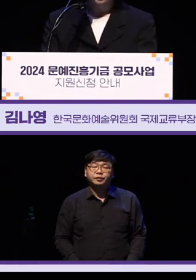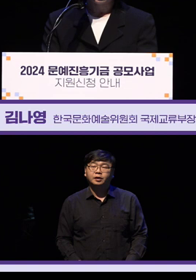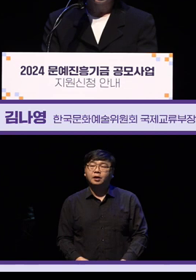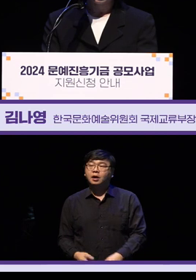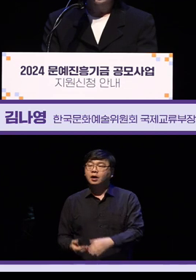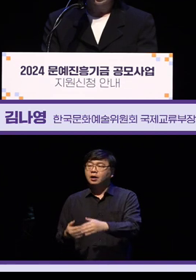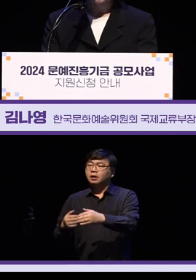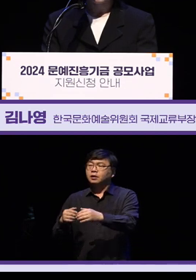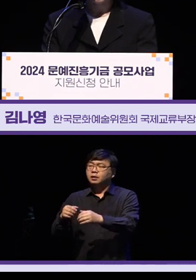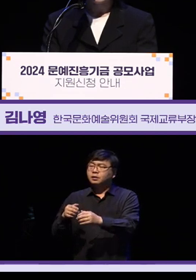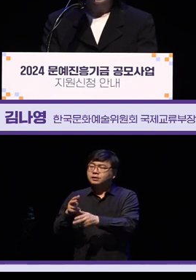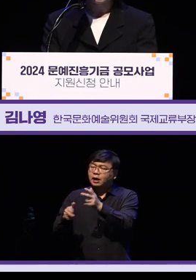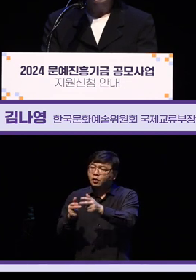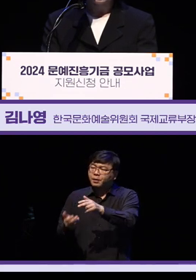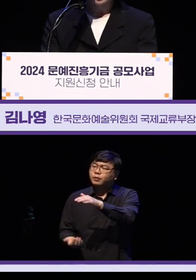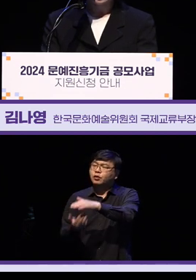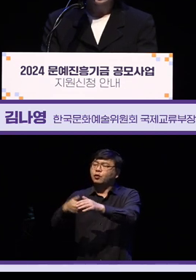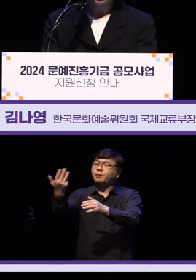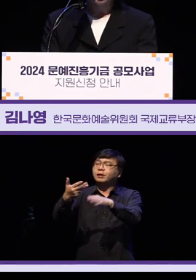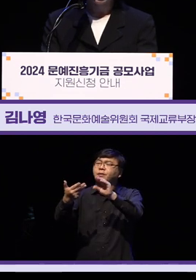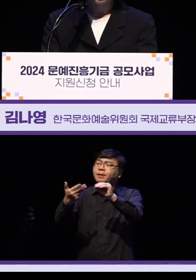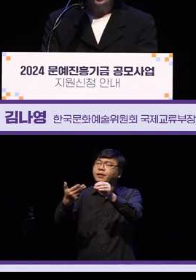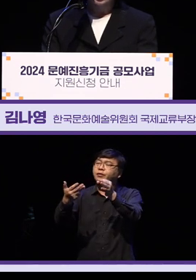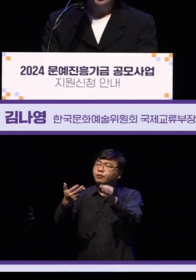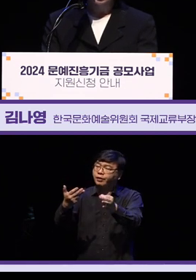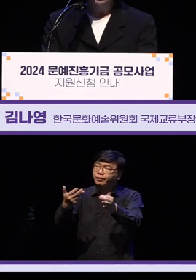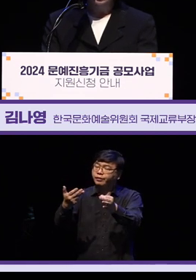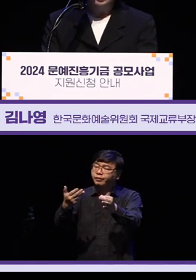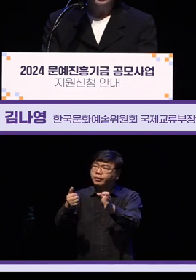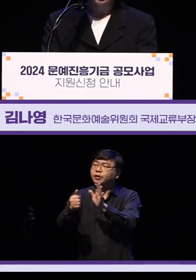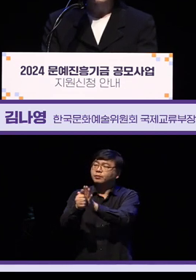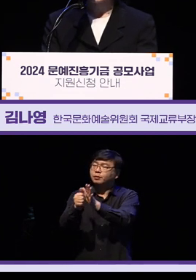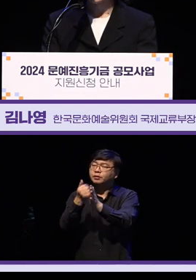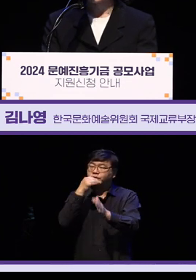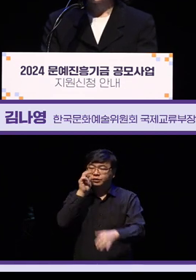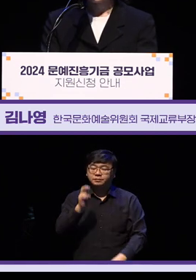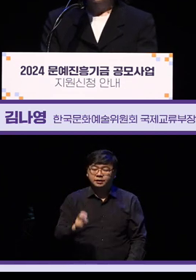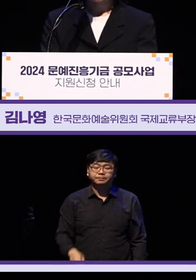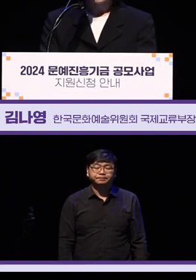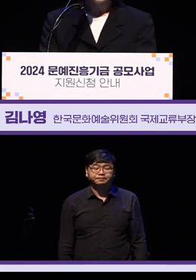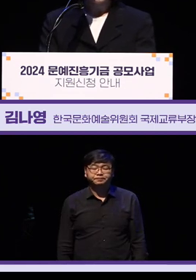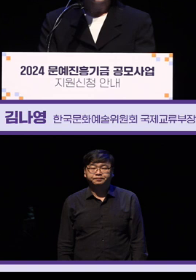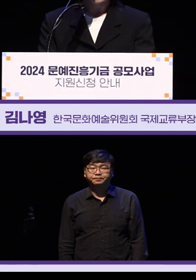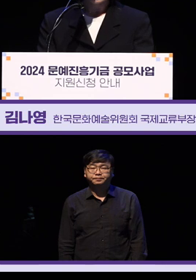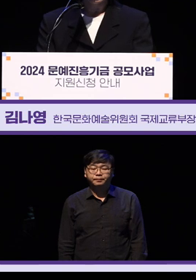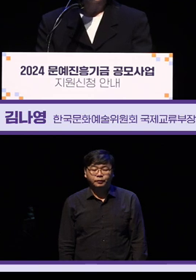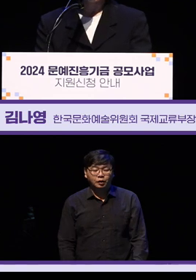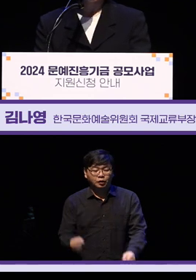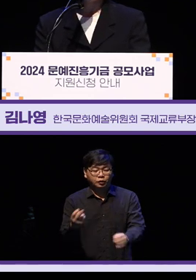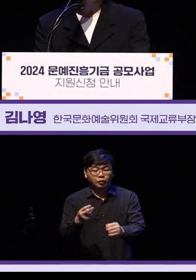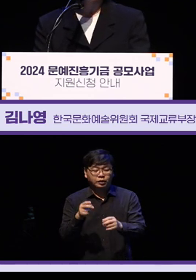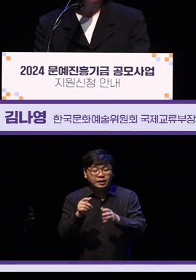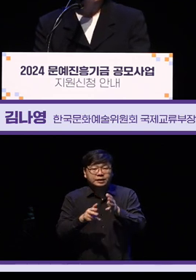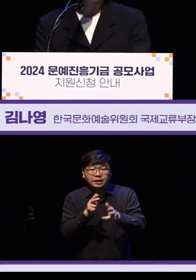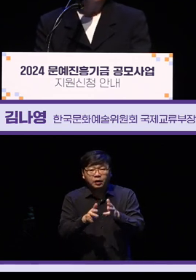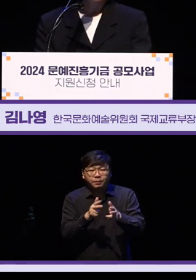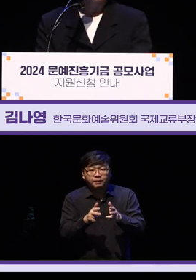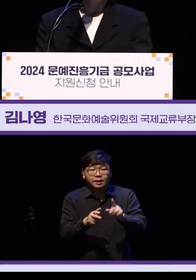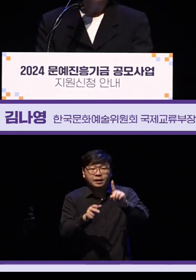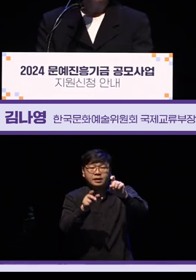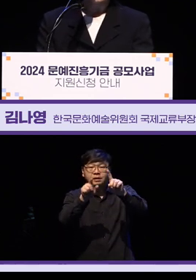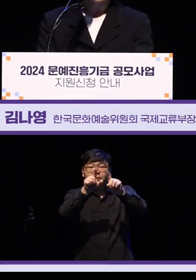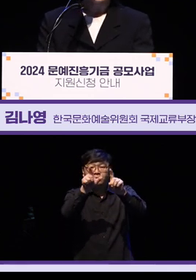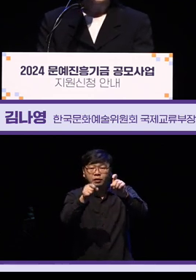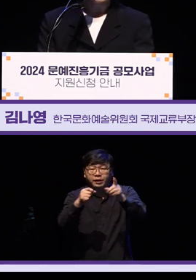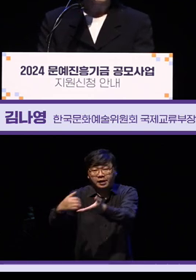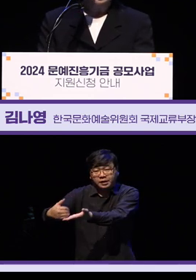8000만원 내외로 본 사업의 목적에 부합하는 협업 프로젝트를 선정할 예정입니다 그리고 참고로이 사업은 11월에